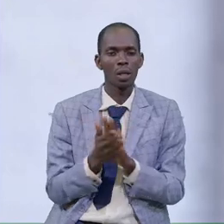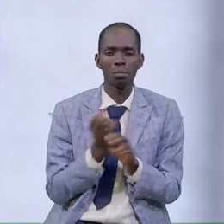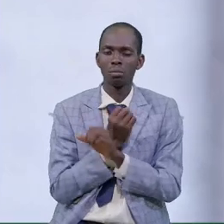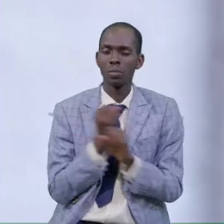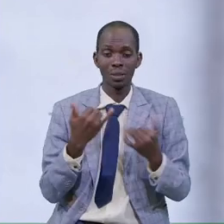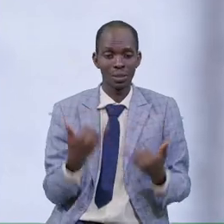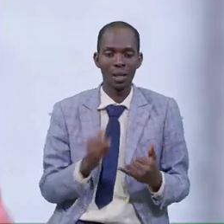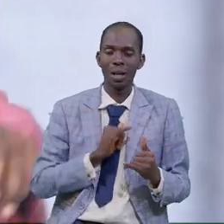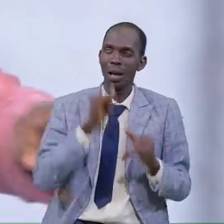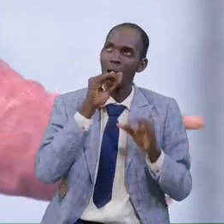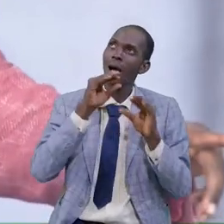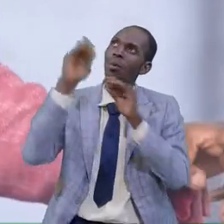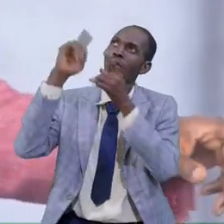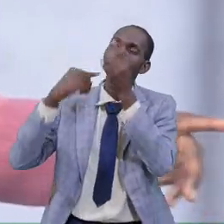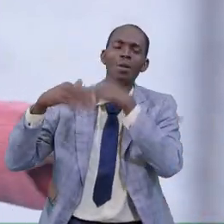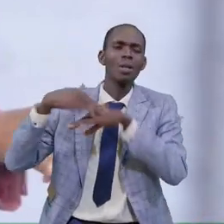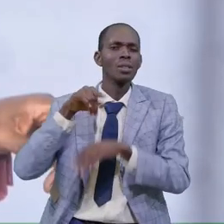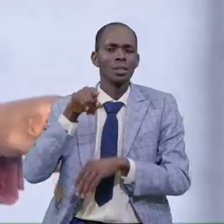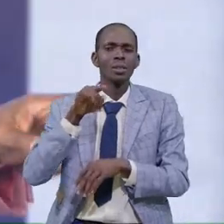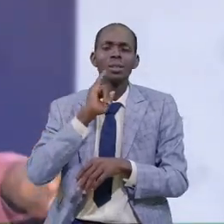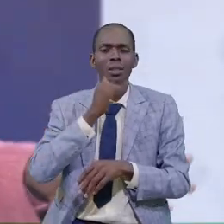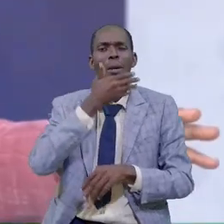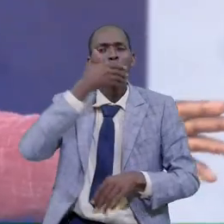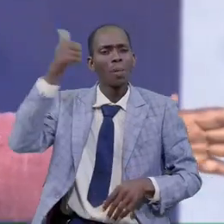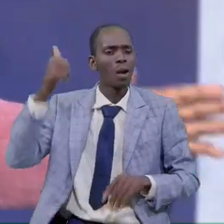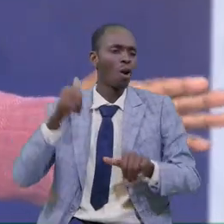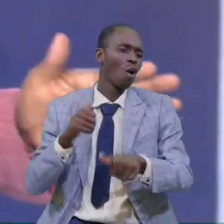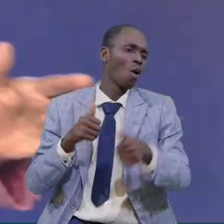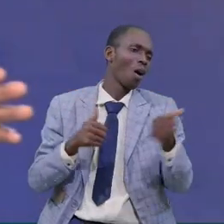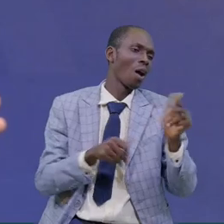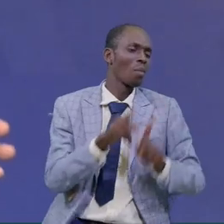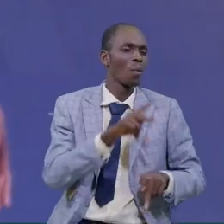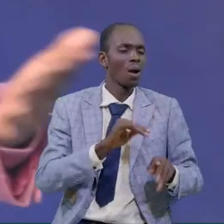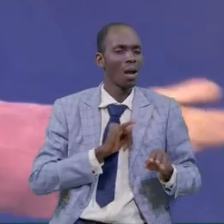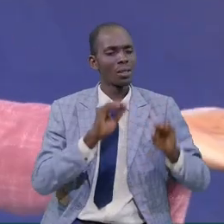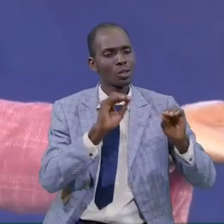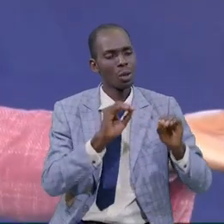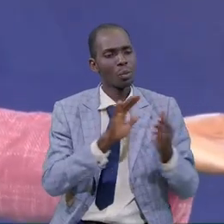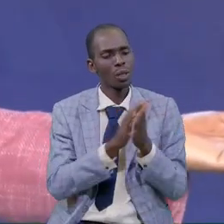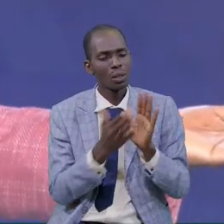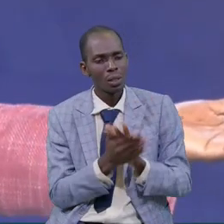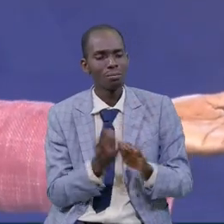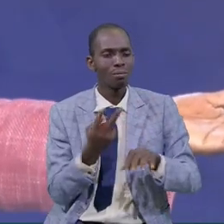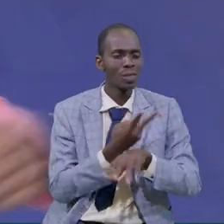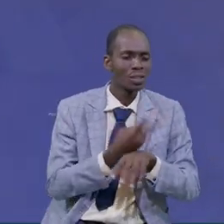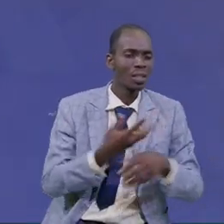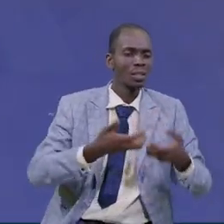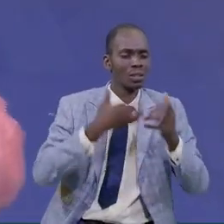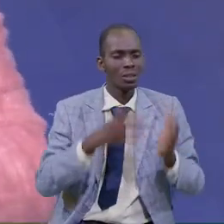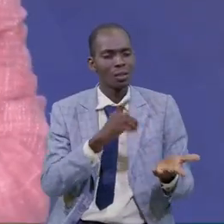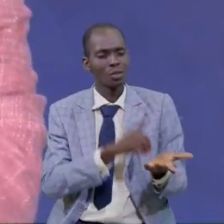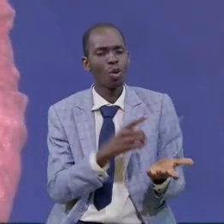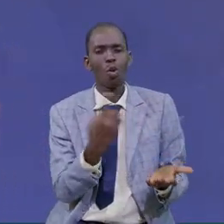ciel. J'ai dit, ça c'est plus grand. Tous ces gens-là à qui j'ai enseigné, qui sont devenus ceci ou cela, c'est seulement pour la